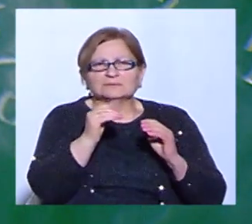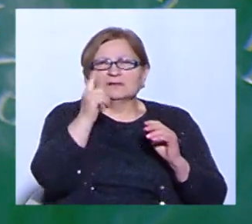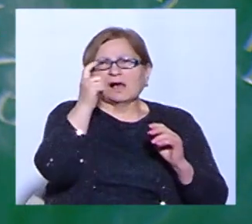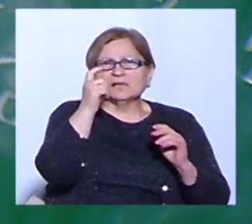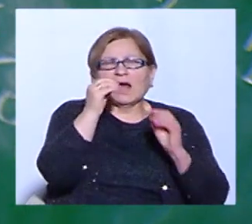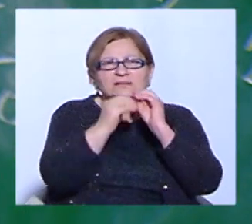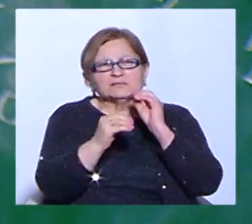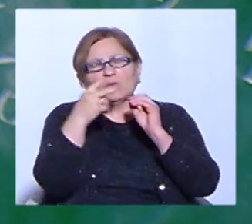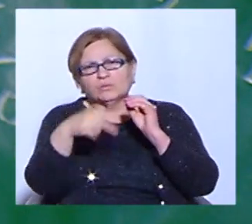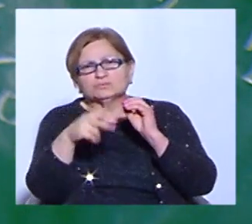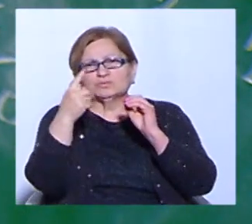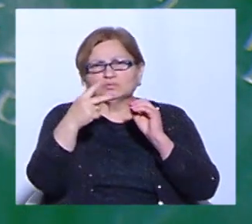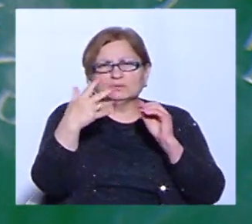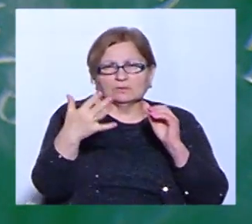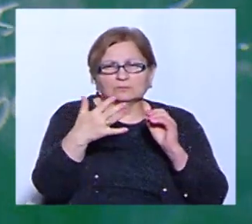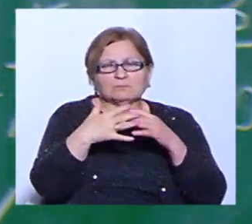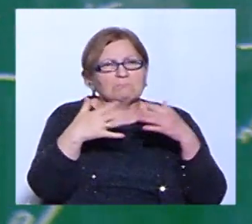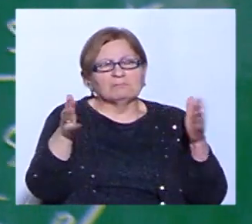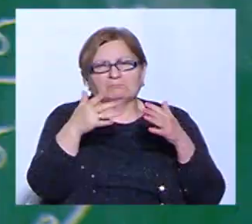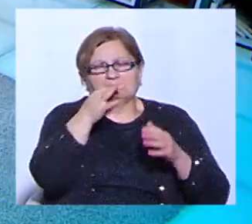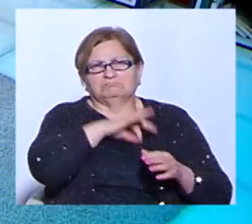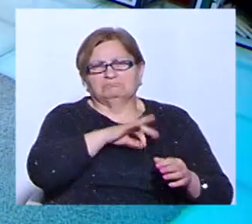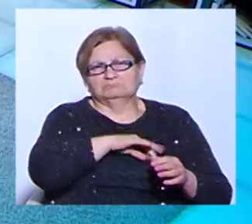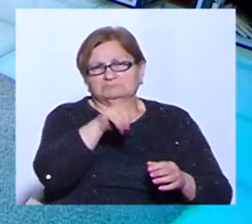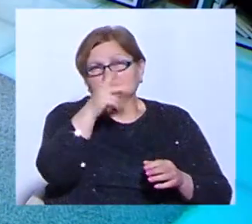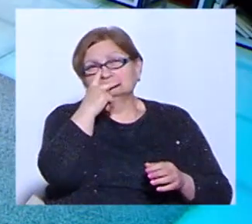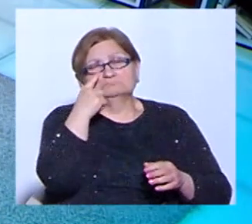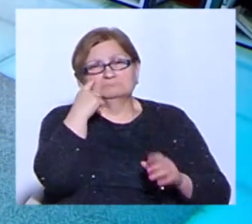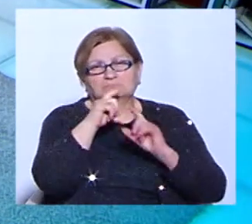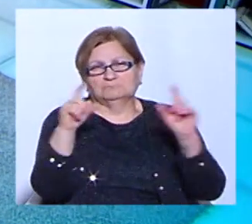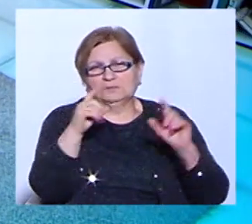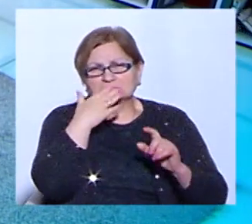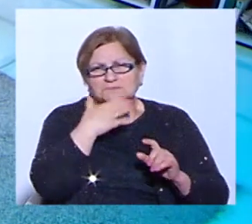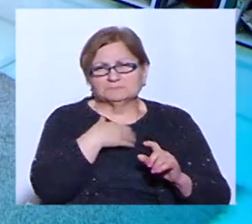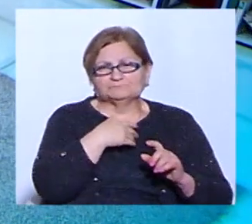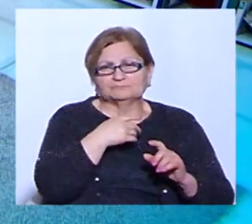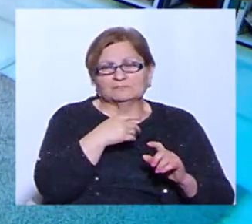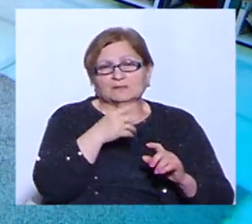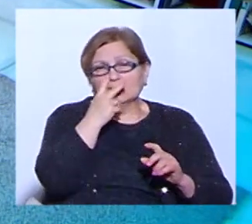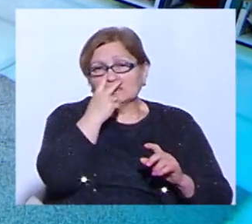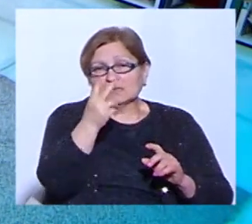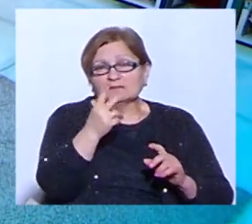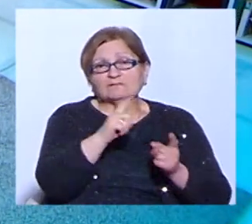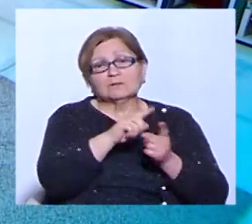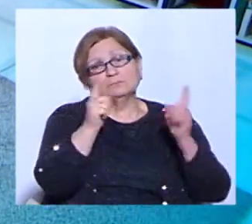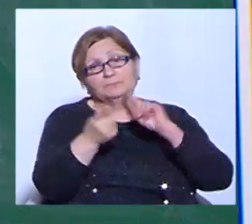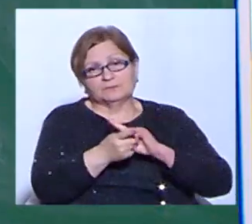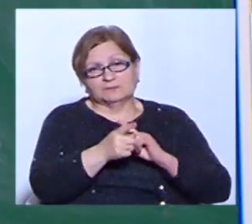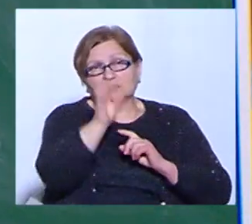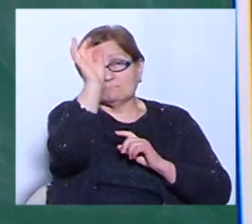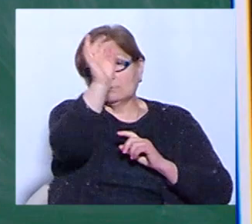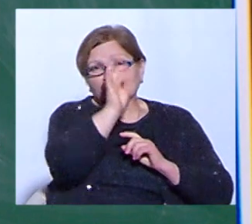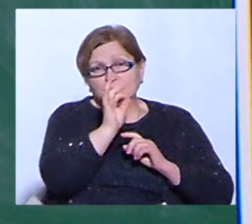10%, 20, 25, უფრო ხშირად გამოსაყენებელია. მოდით ახლა განვიხილოთ, განვიხილოთ პირიქით. პროცენტი